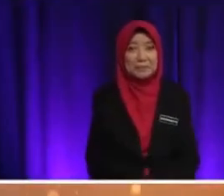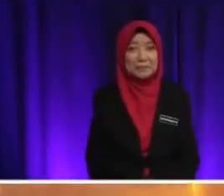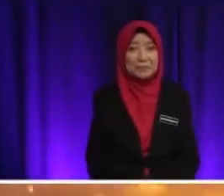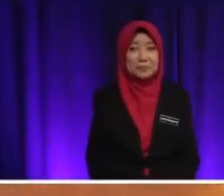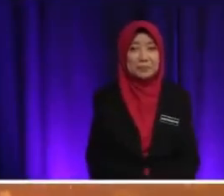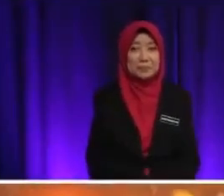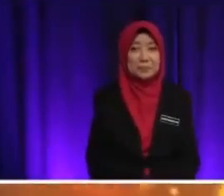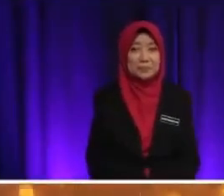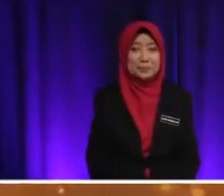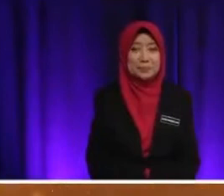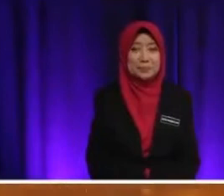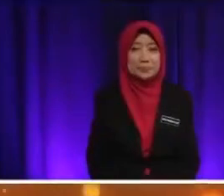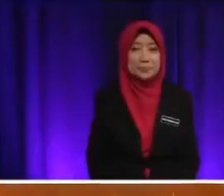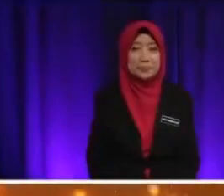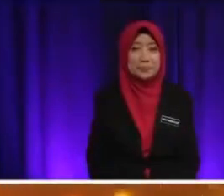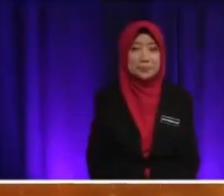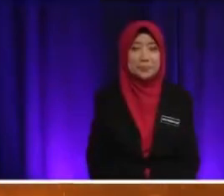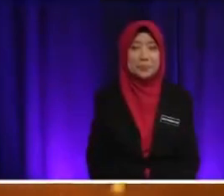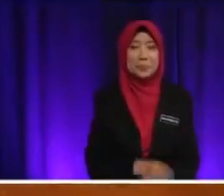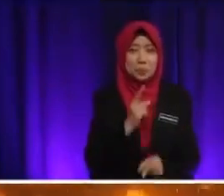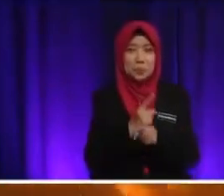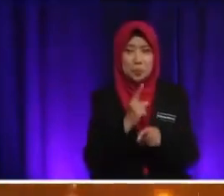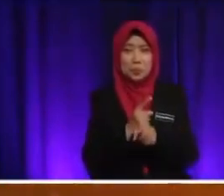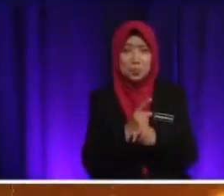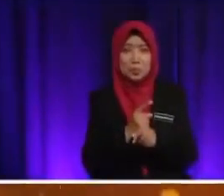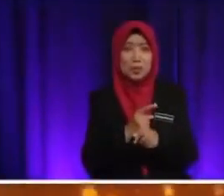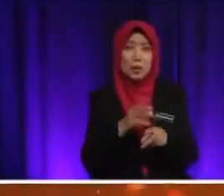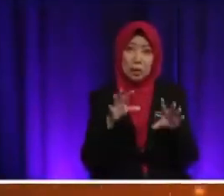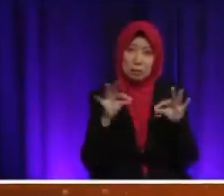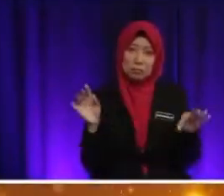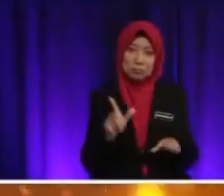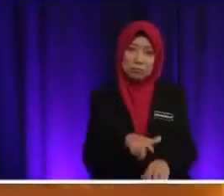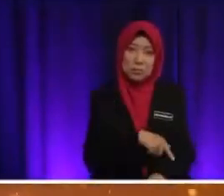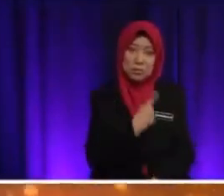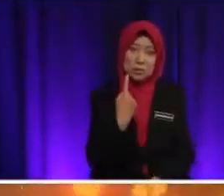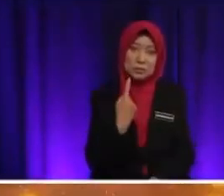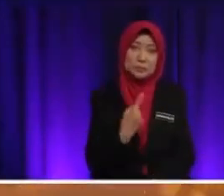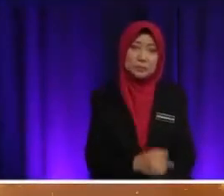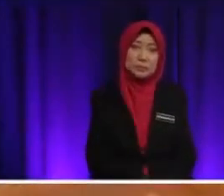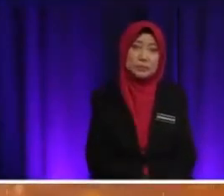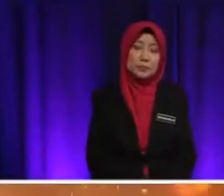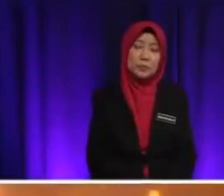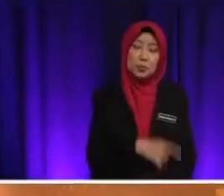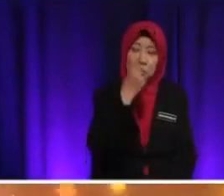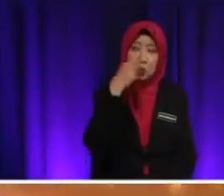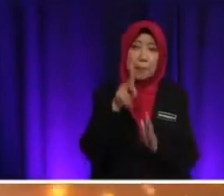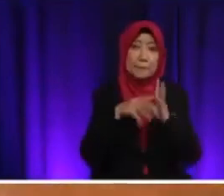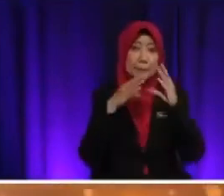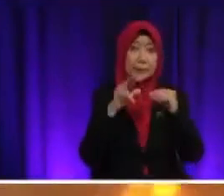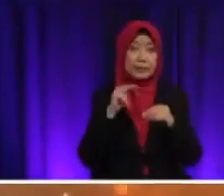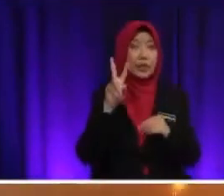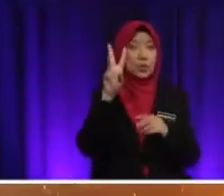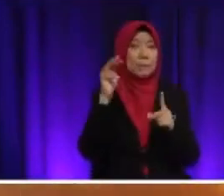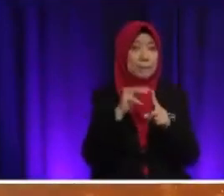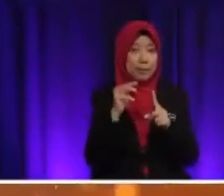Apa pengajaran yang dapat ni? Oh, bersungguh-sungguh anak murid ustaz ni. Panjang ustaz ni. Wah, bangga sungguh ustaz. Ni berapa markah ustaz? Okey, untuk pengajaran sebenarnya dia dua markah.